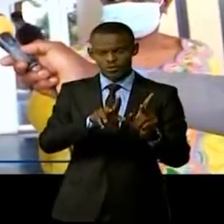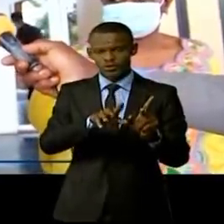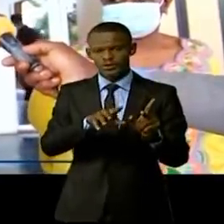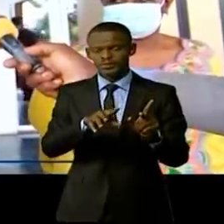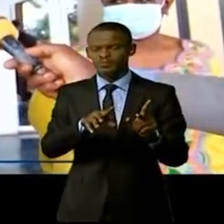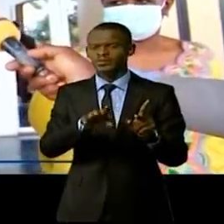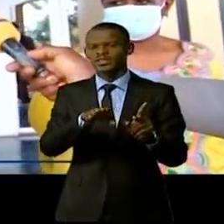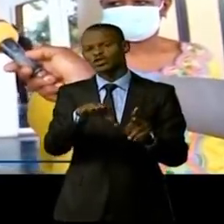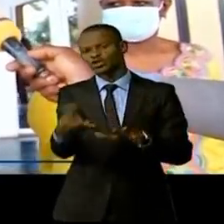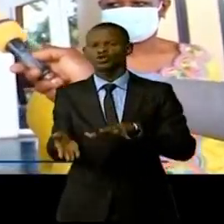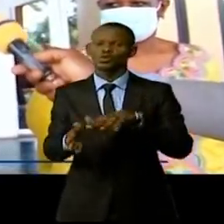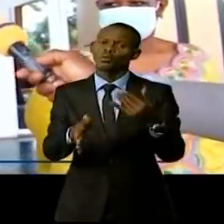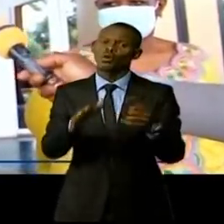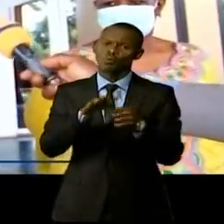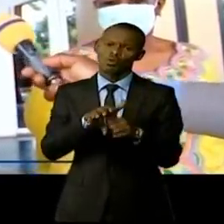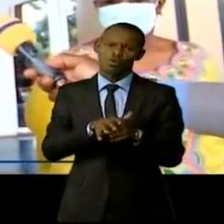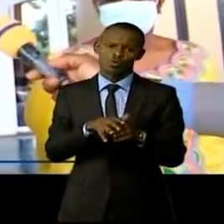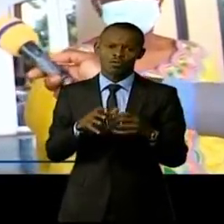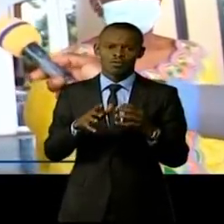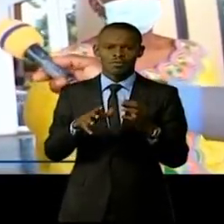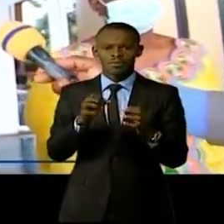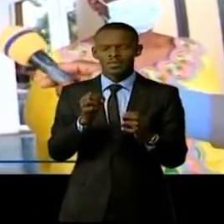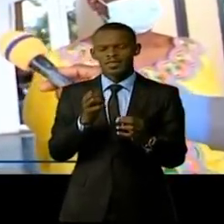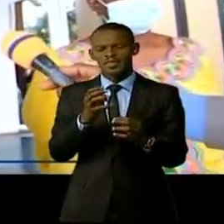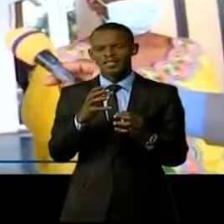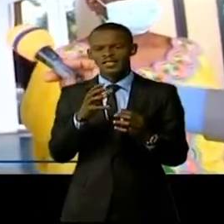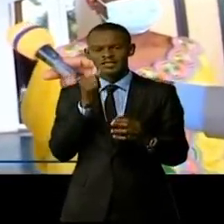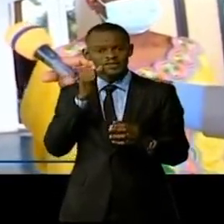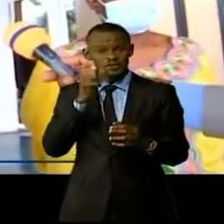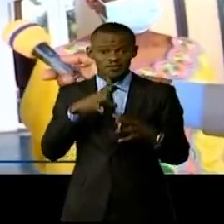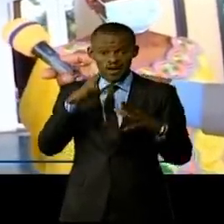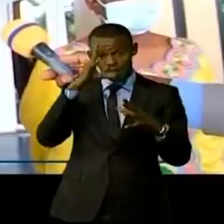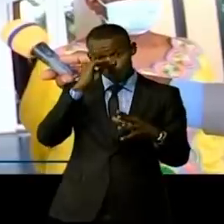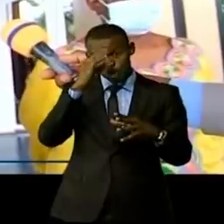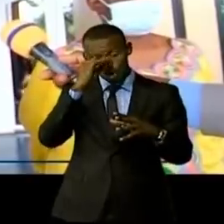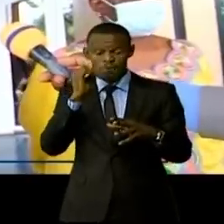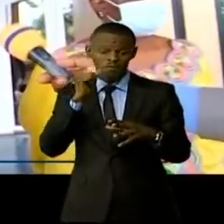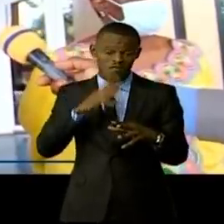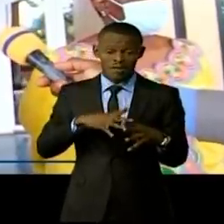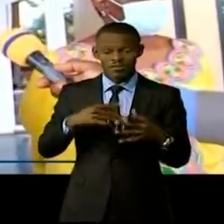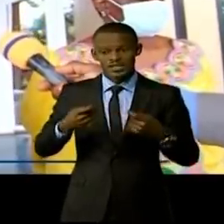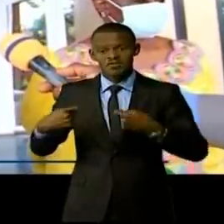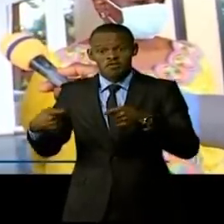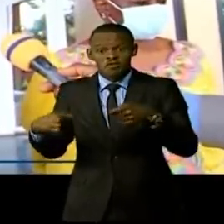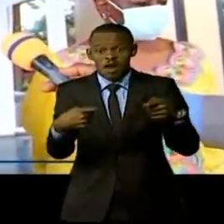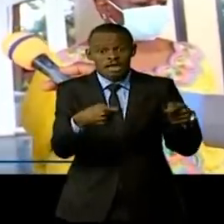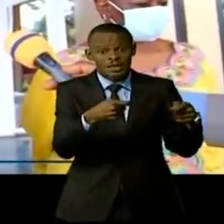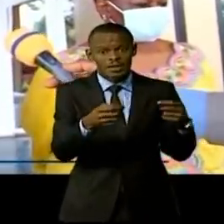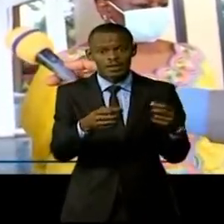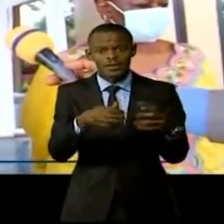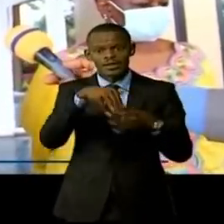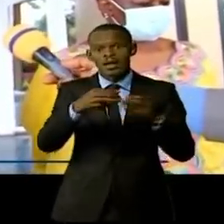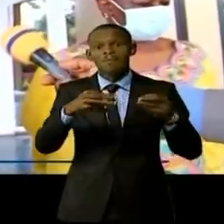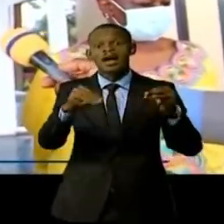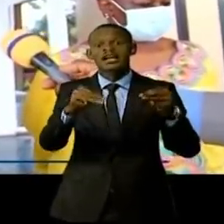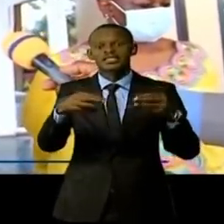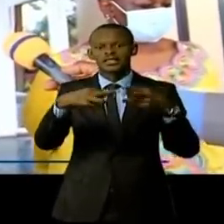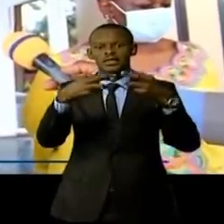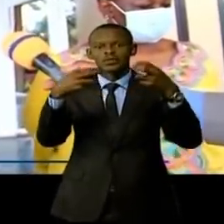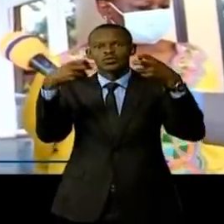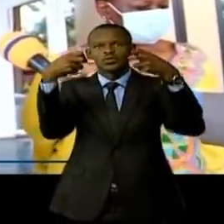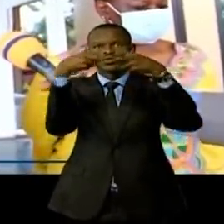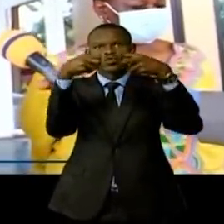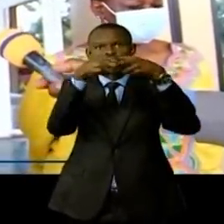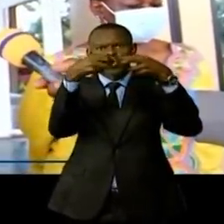Le sort de ces femmes marchandes, leur sort nous endeuille. Et donc c'est triste